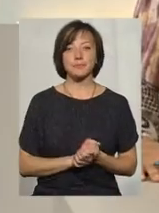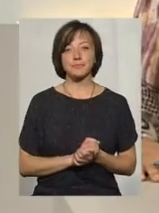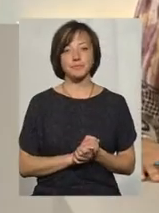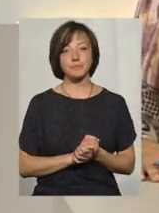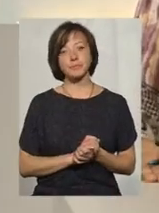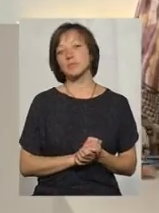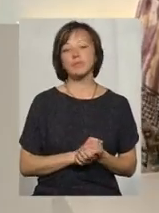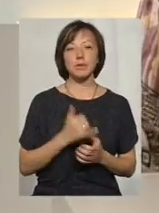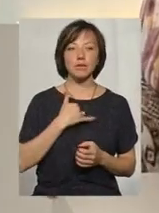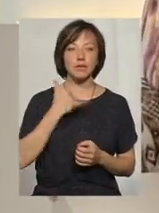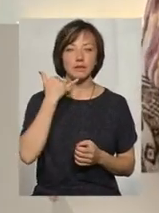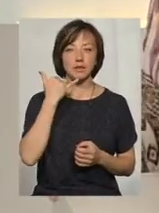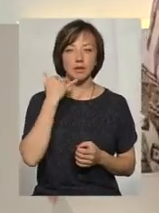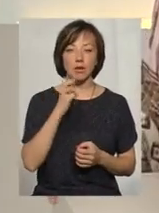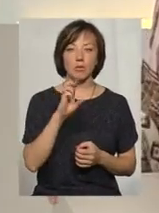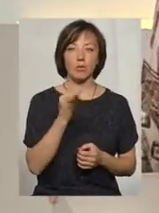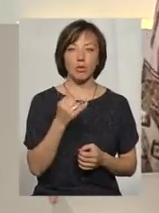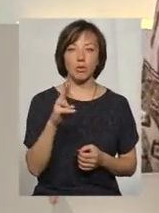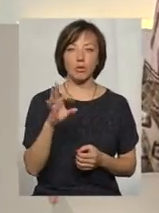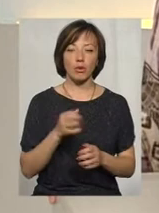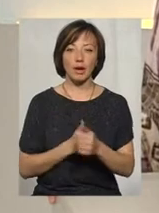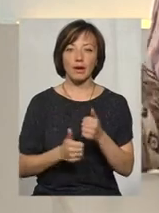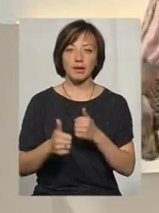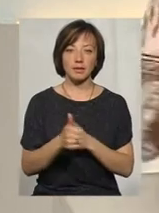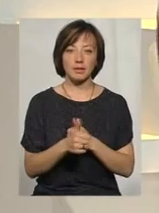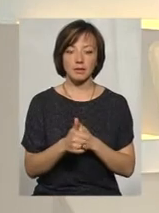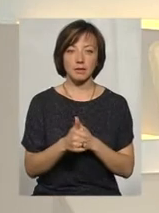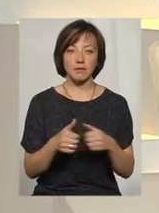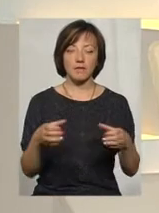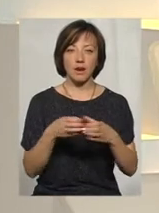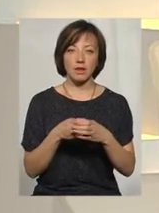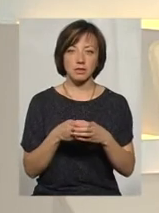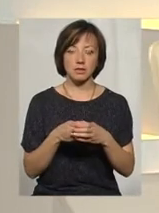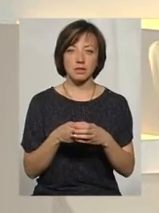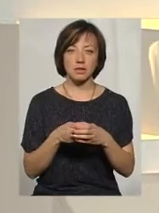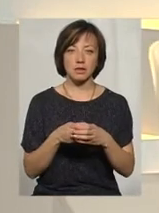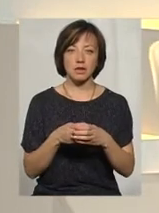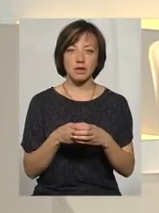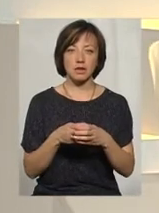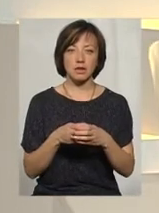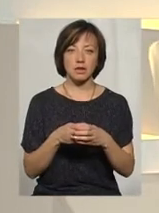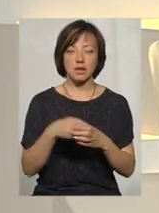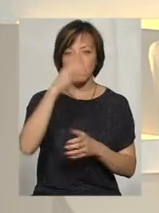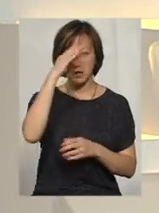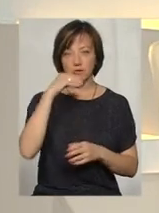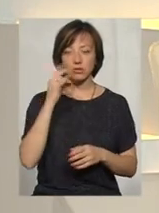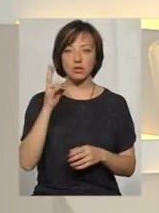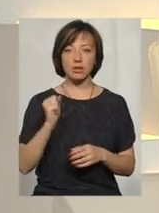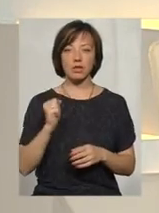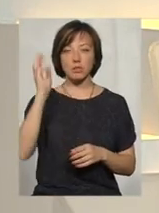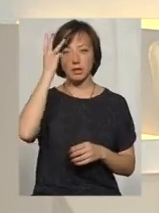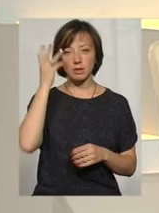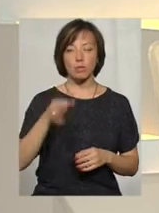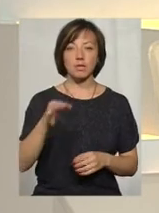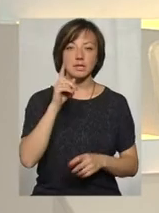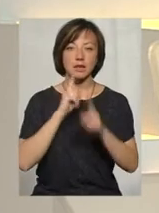на зв'язку Михайло Бойко, лідер фракції Всеукраїнського об'єднання «Батьківщина» в Хмельницькій